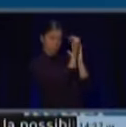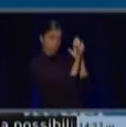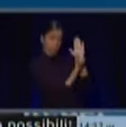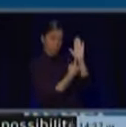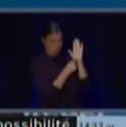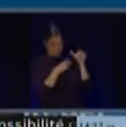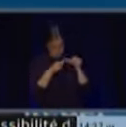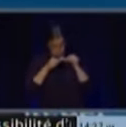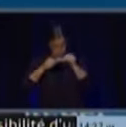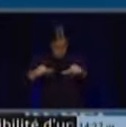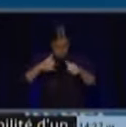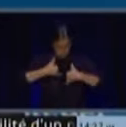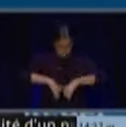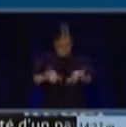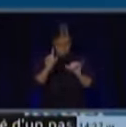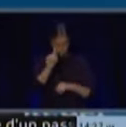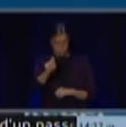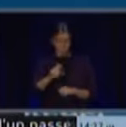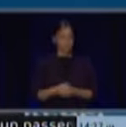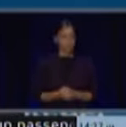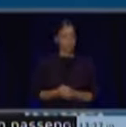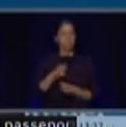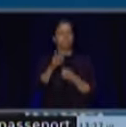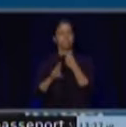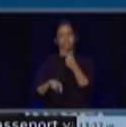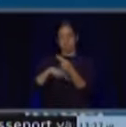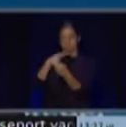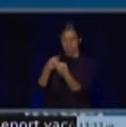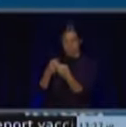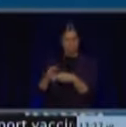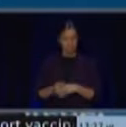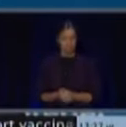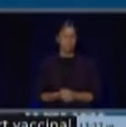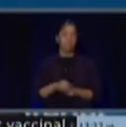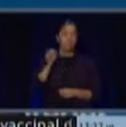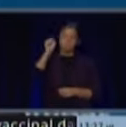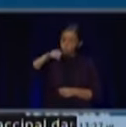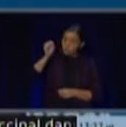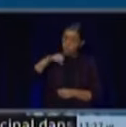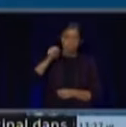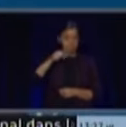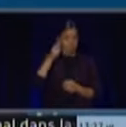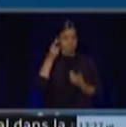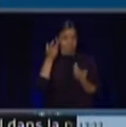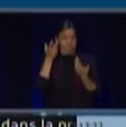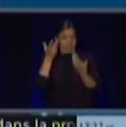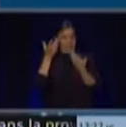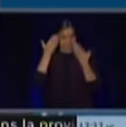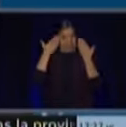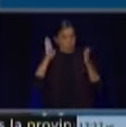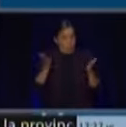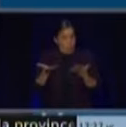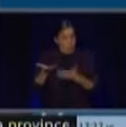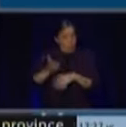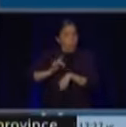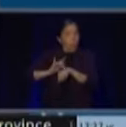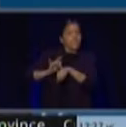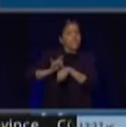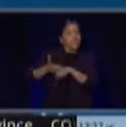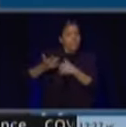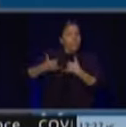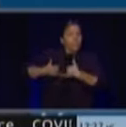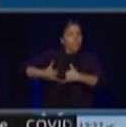temps? Ben, écoutez, ce qu'on sait, là, c'est que le virus est là pour un certain temps.